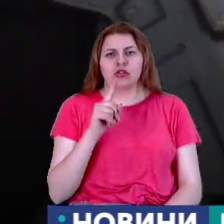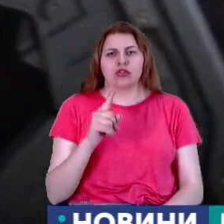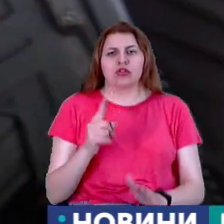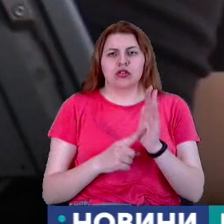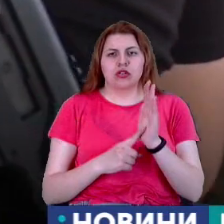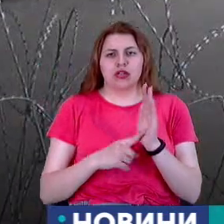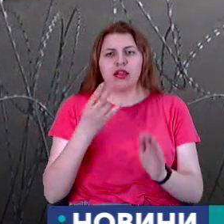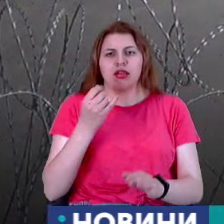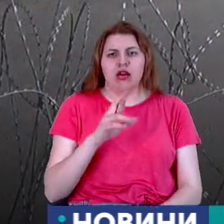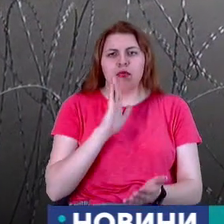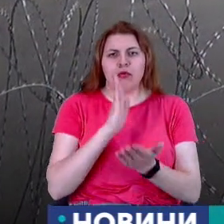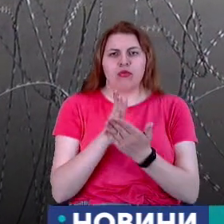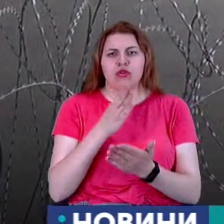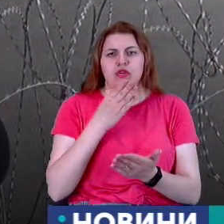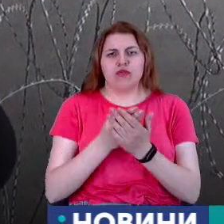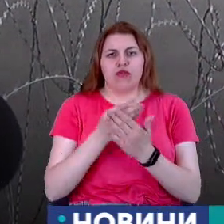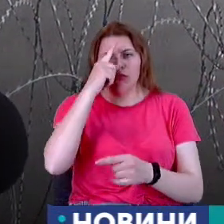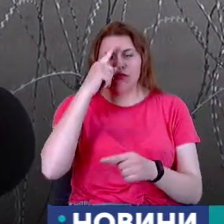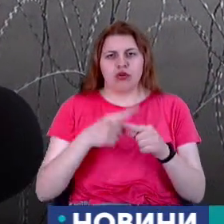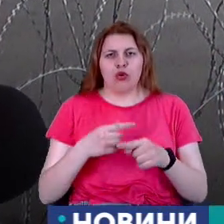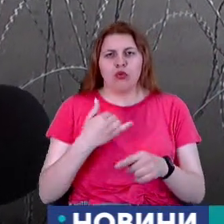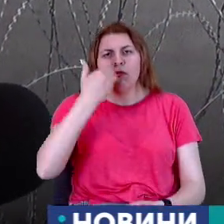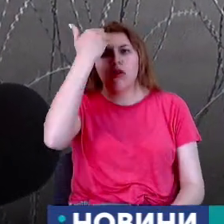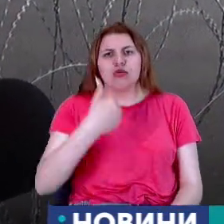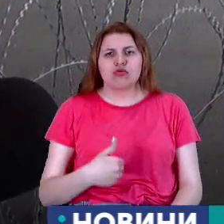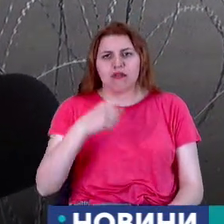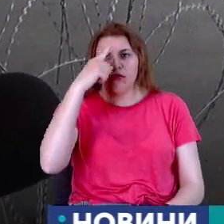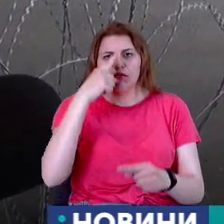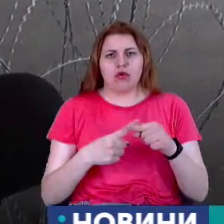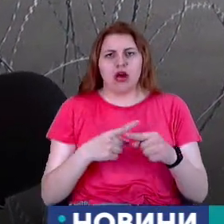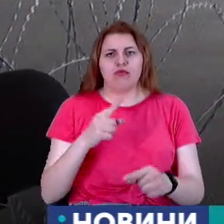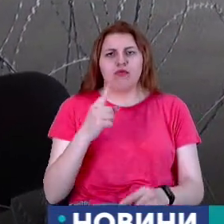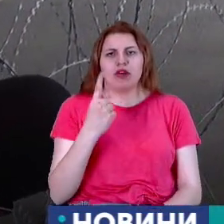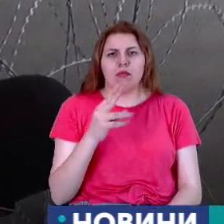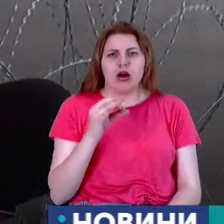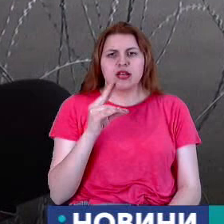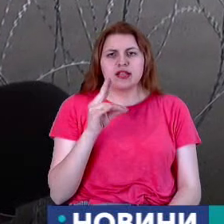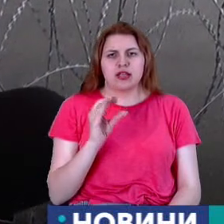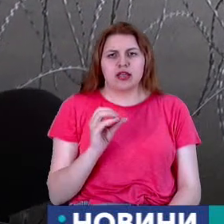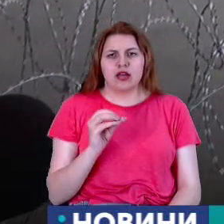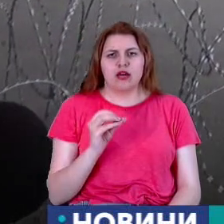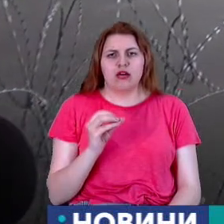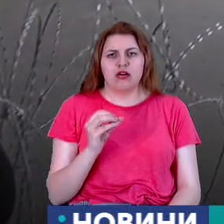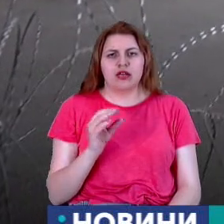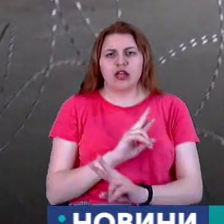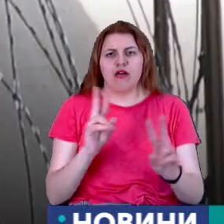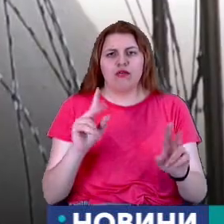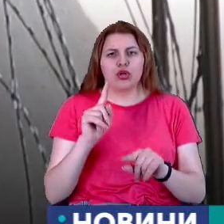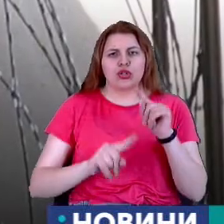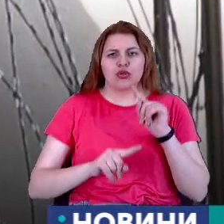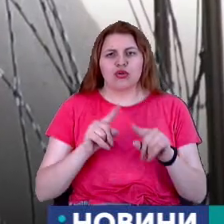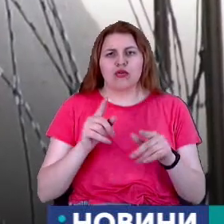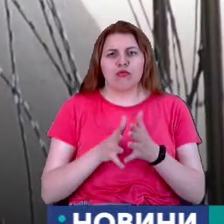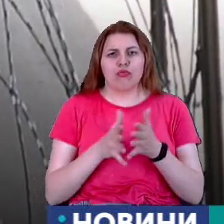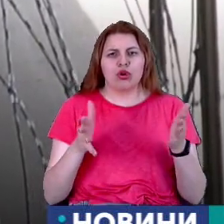свого брата. У мене паралізований брат в Первомайській. Вот. Никого из родственников больше нет, кроме меня. Я